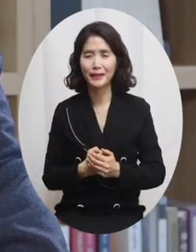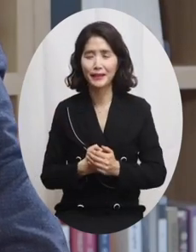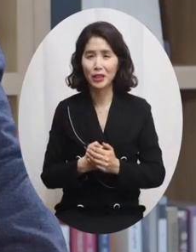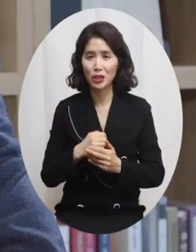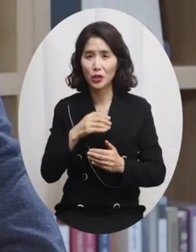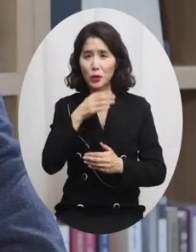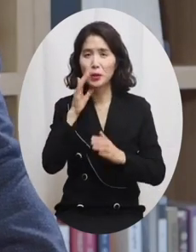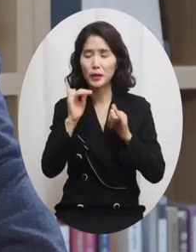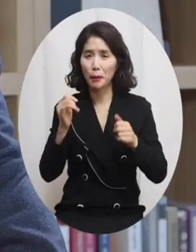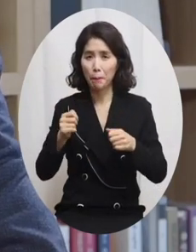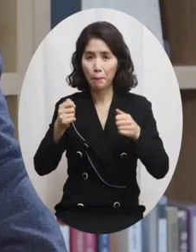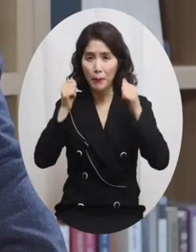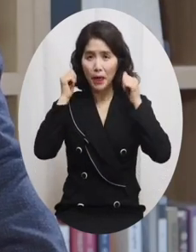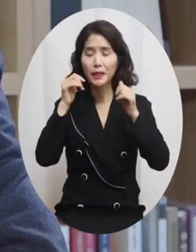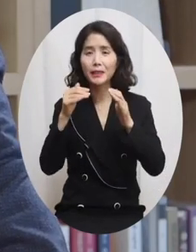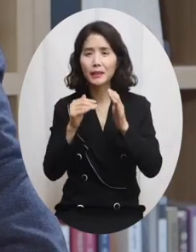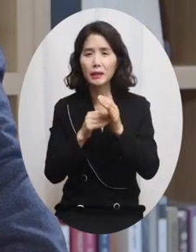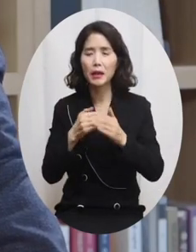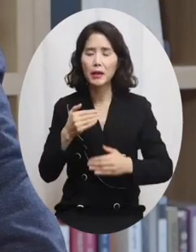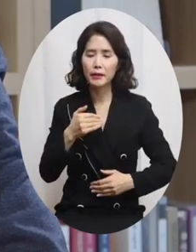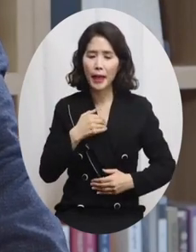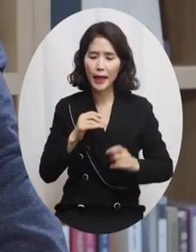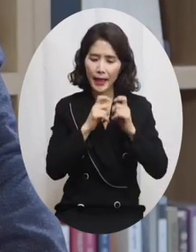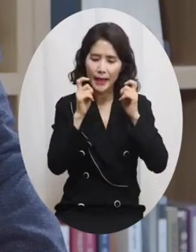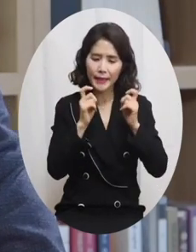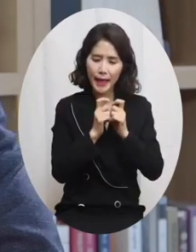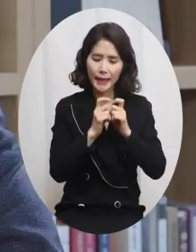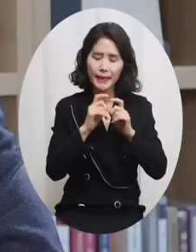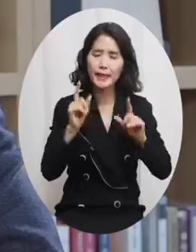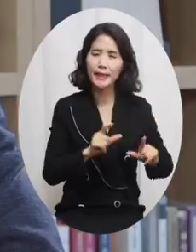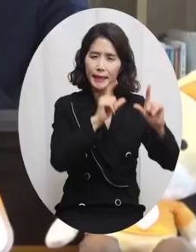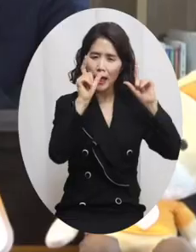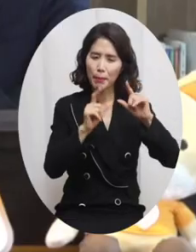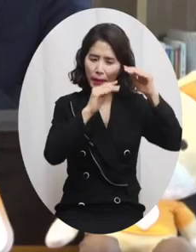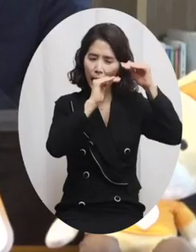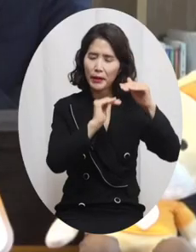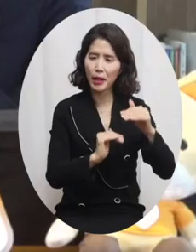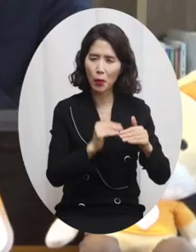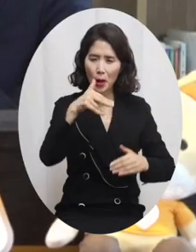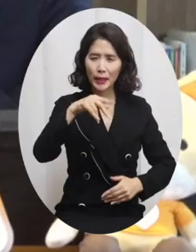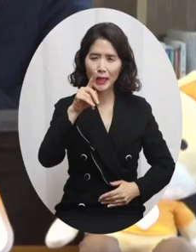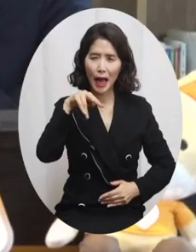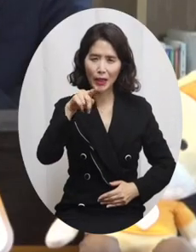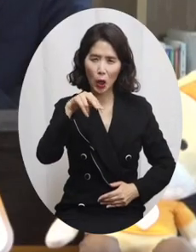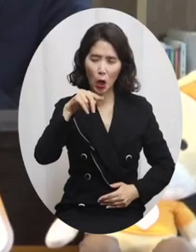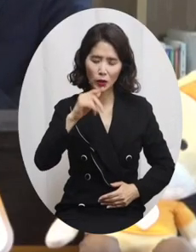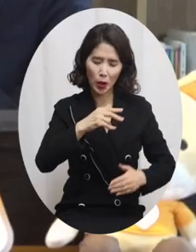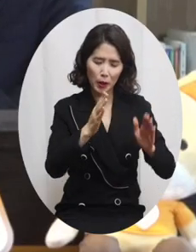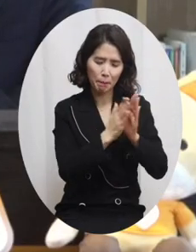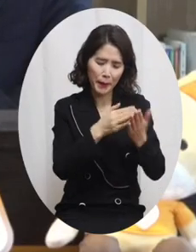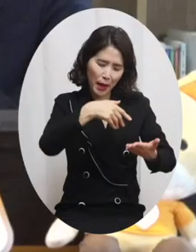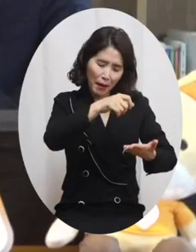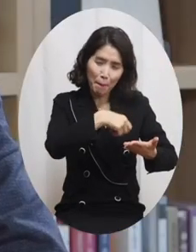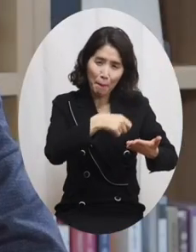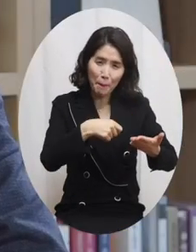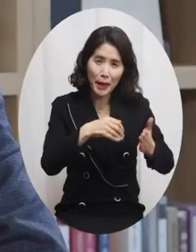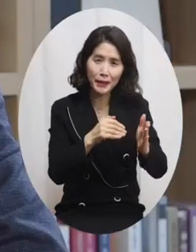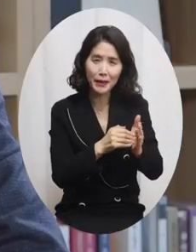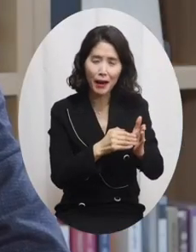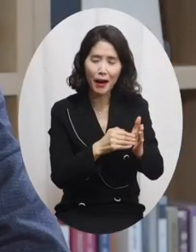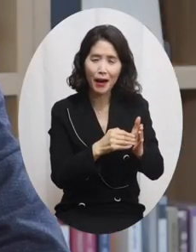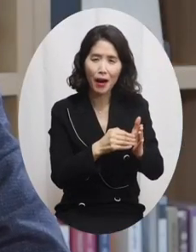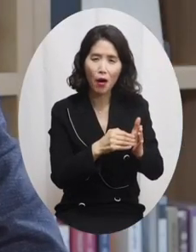그 수료를 하게 되면 내 인생 자서전이라는 책을 처음 씁니다. 일기처럼. 근데 이게